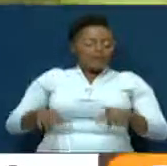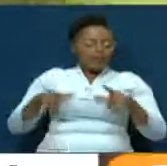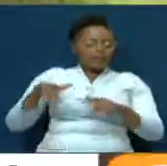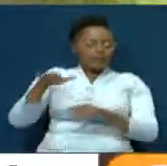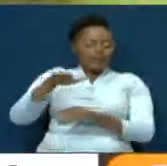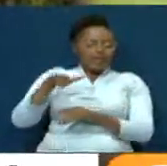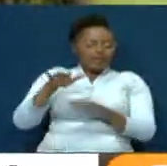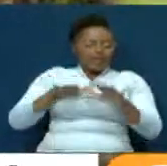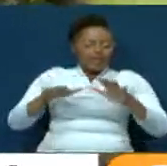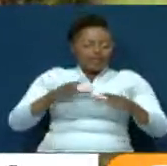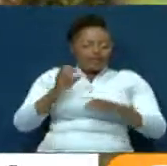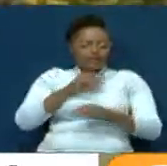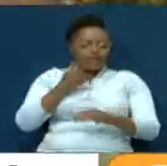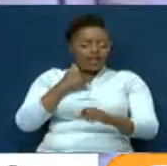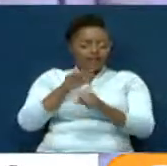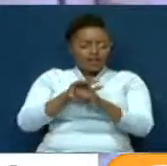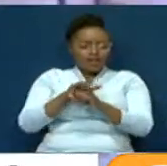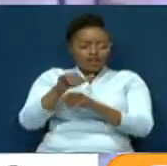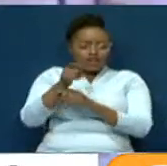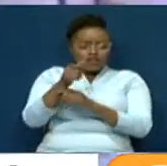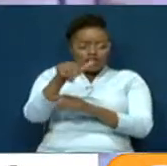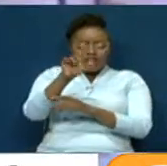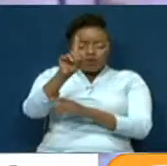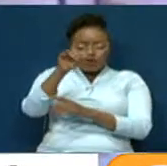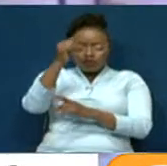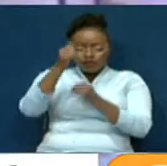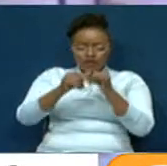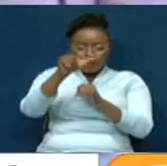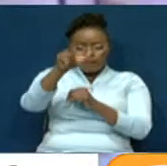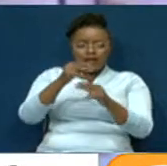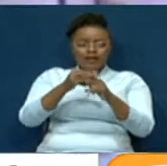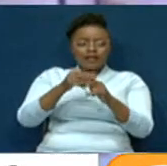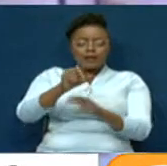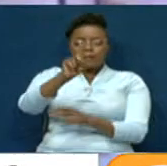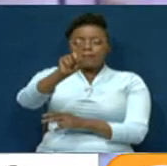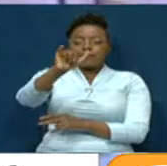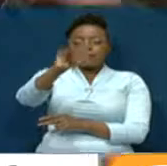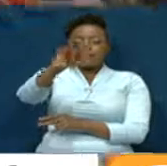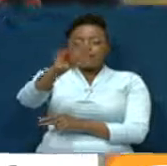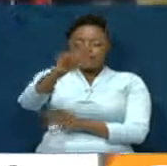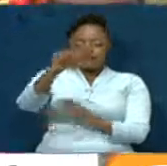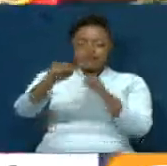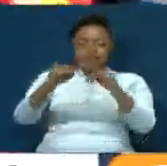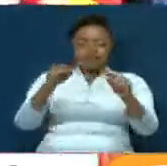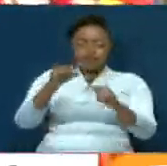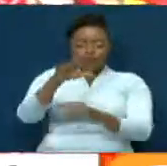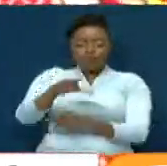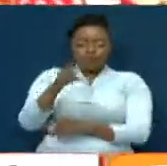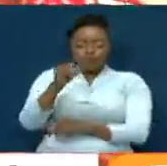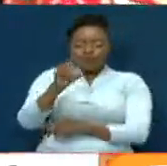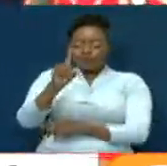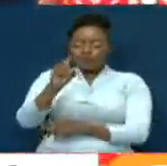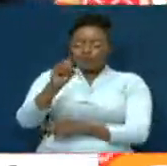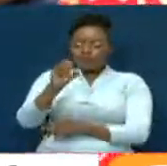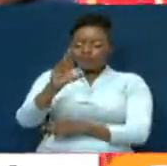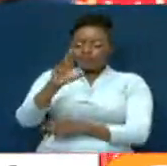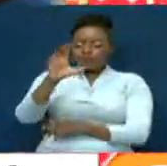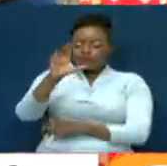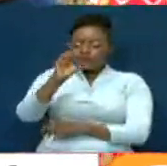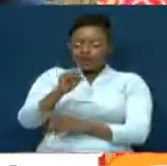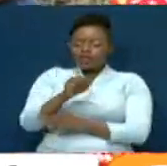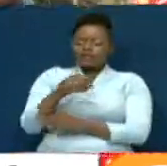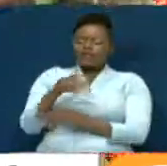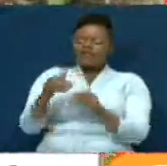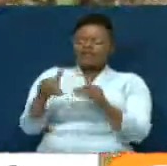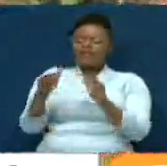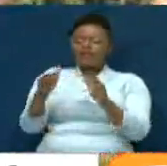hofu. Mita chache kutoka eneo ambalo mwathiriwa wa mwisho Diana Opicho aliuawa, tunampata Dorcas Shiko akiwa kando